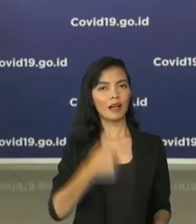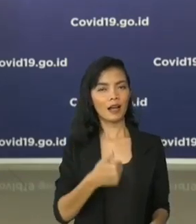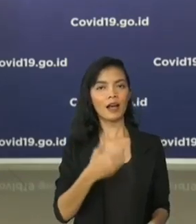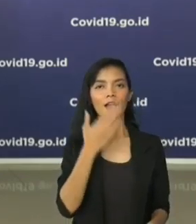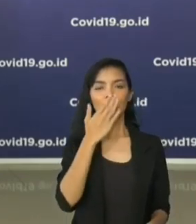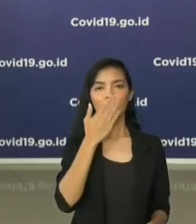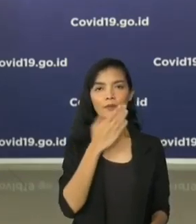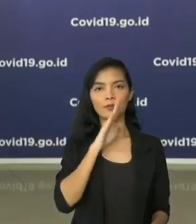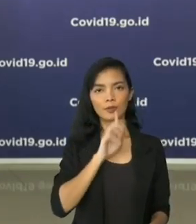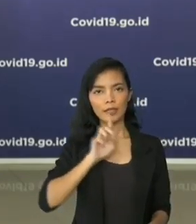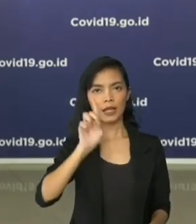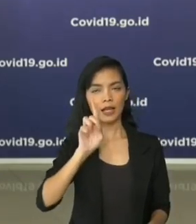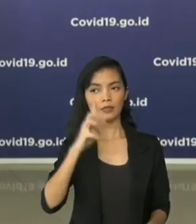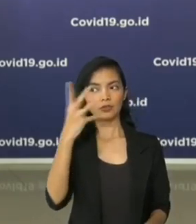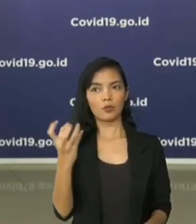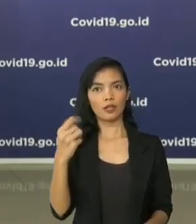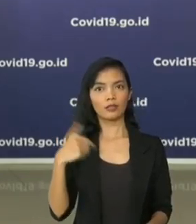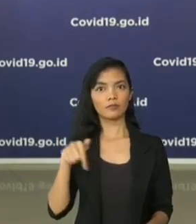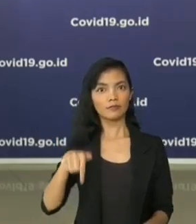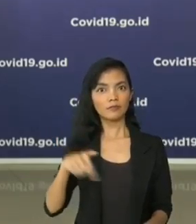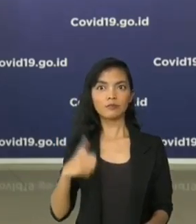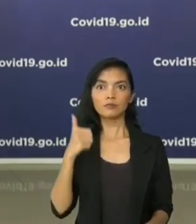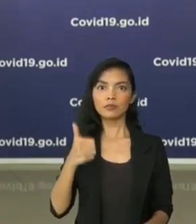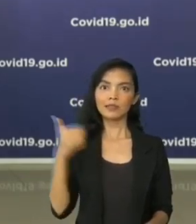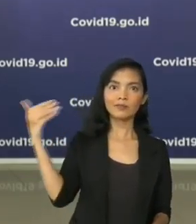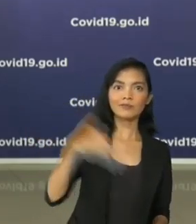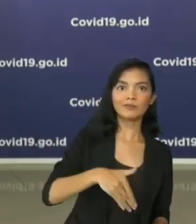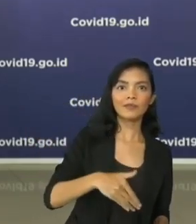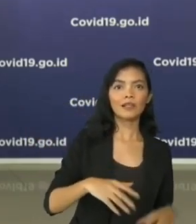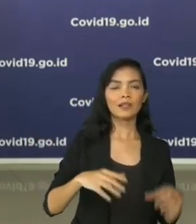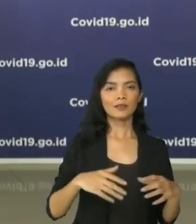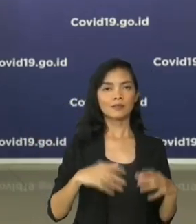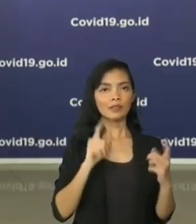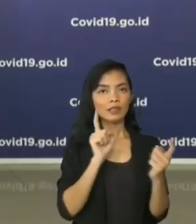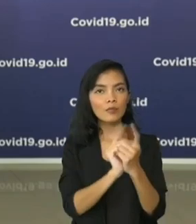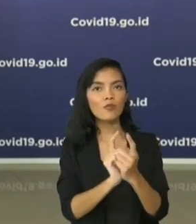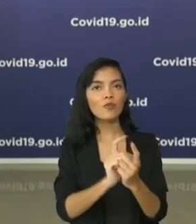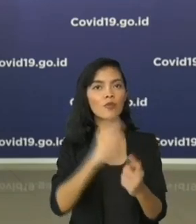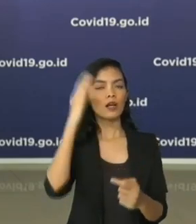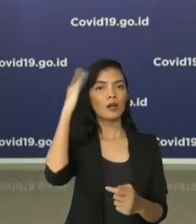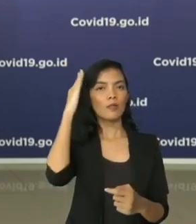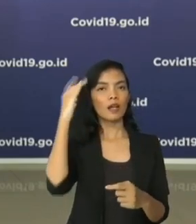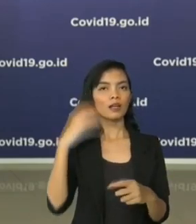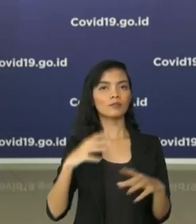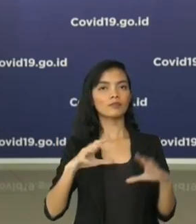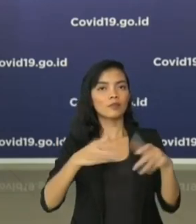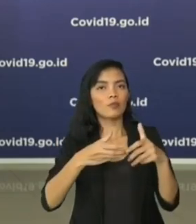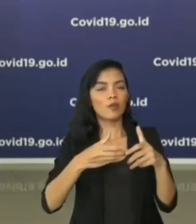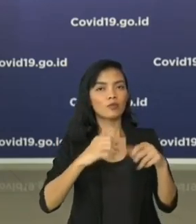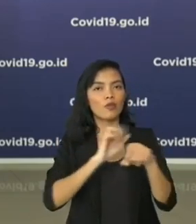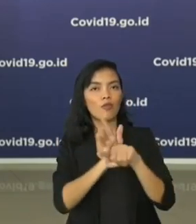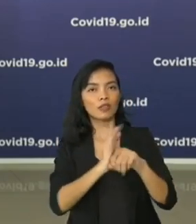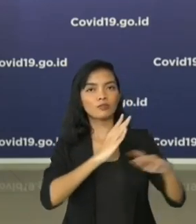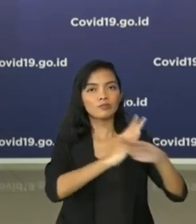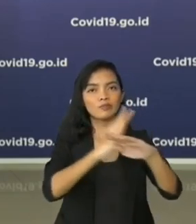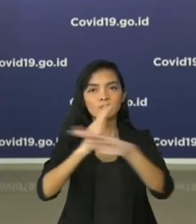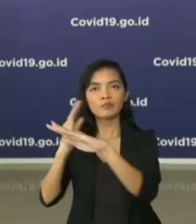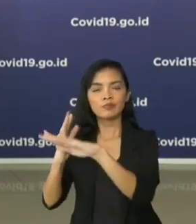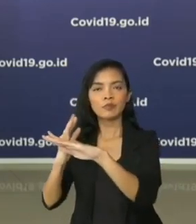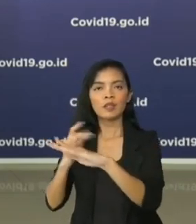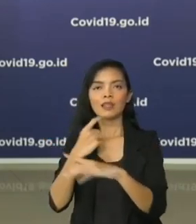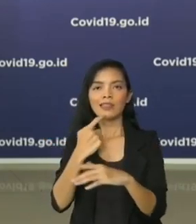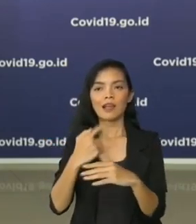saya bisa bersilaturahim dengan kepala gugus tugas untuk mendiskusikan langkah-langkah konkret lebih